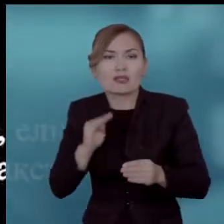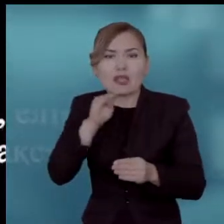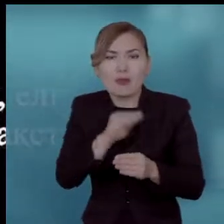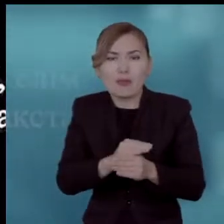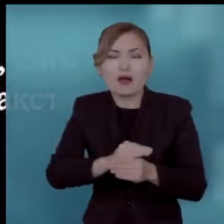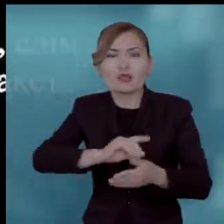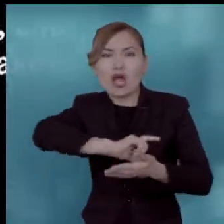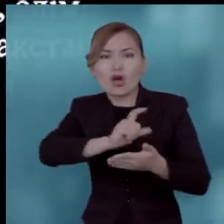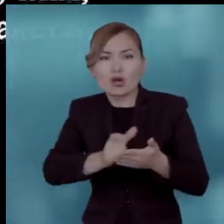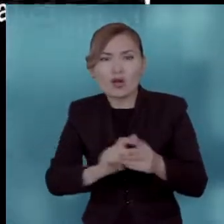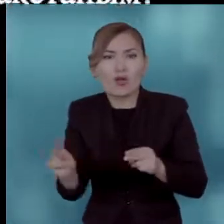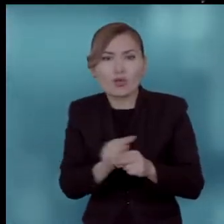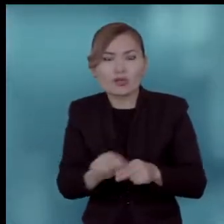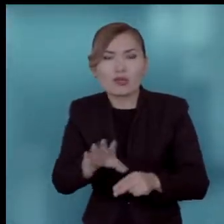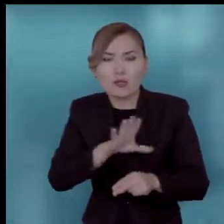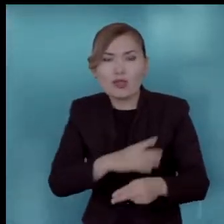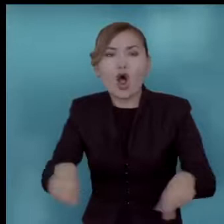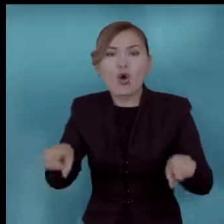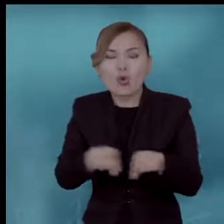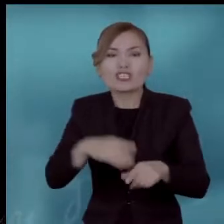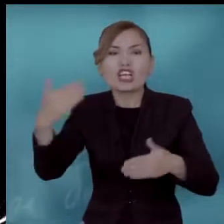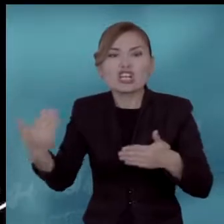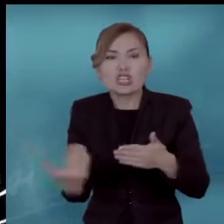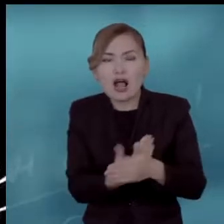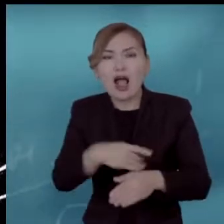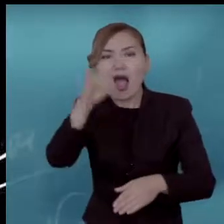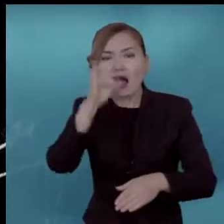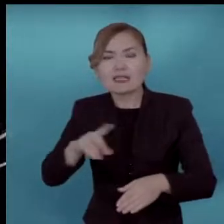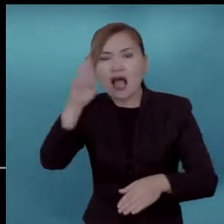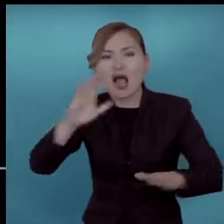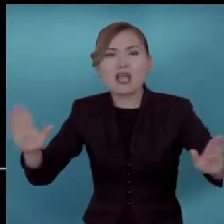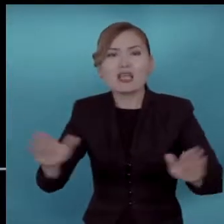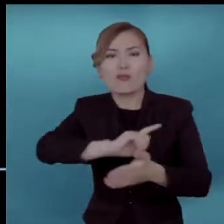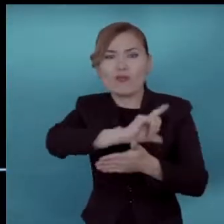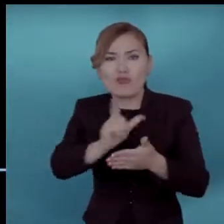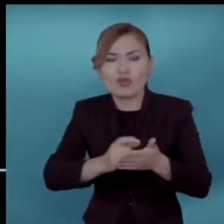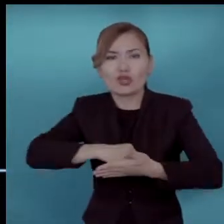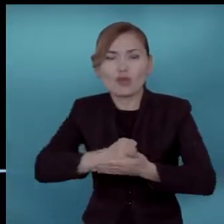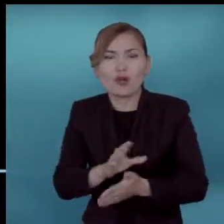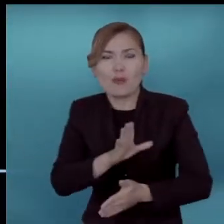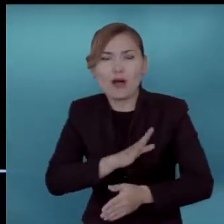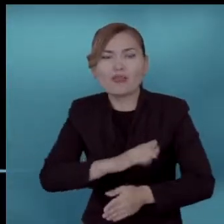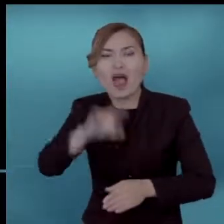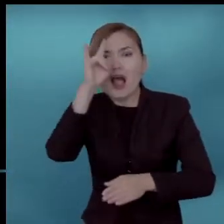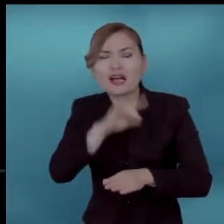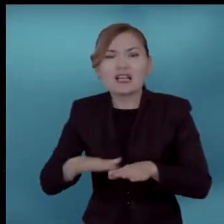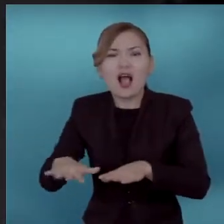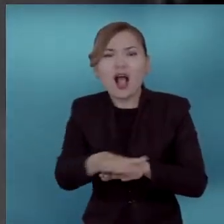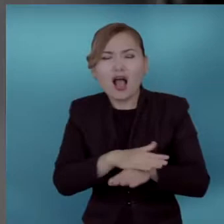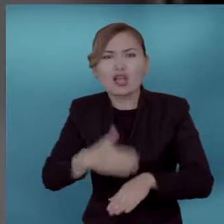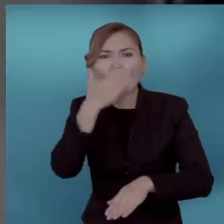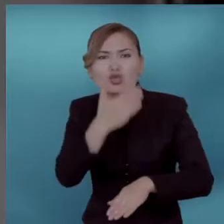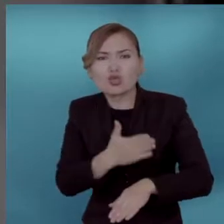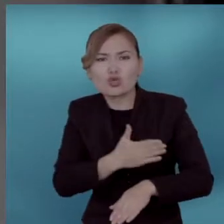бастапқы мәтінін өңдейді. Солай жаңа гимн халыққа жол тартты. Халықтың кез келген басы